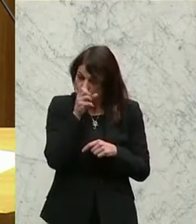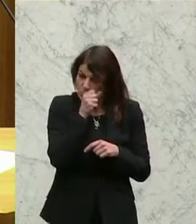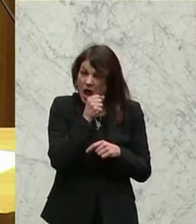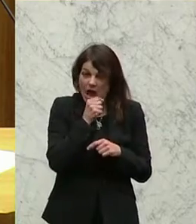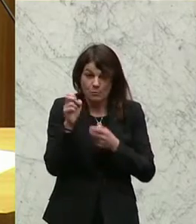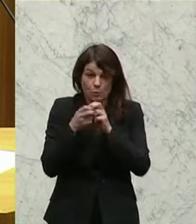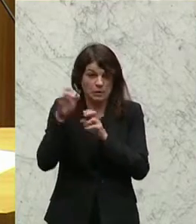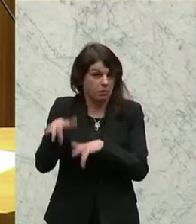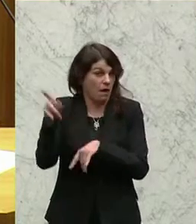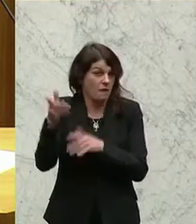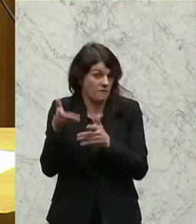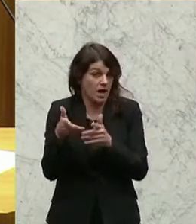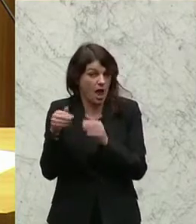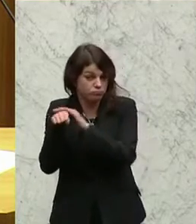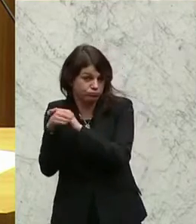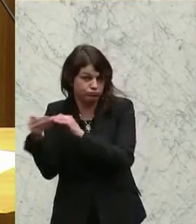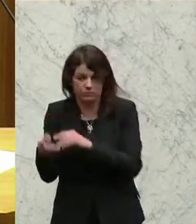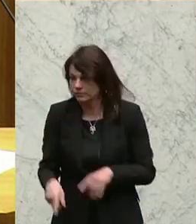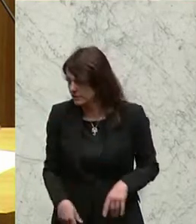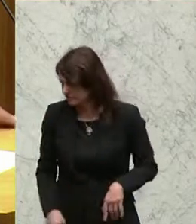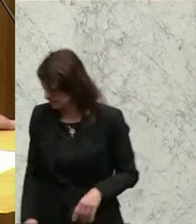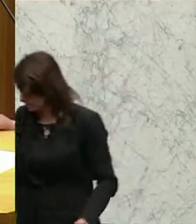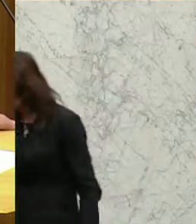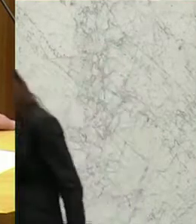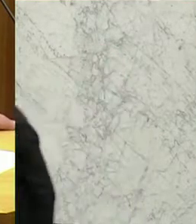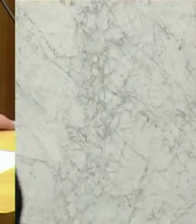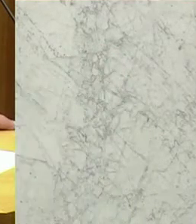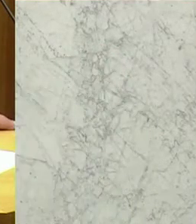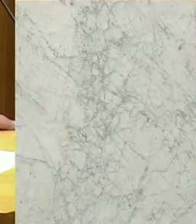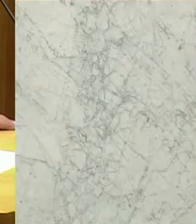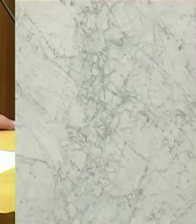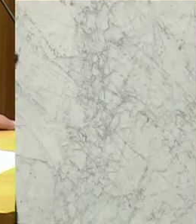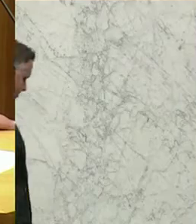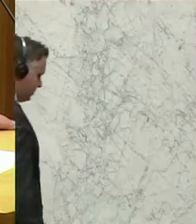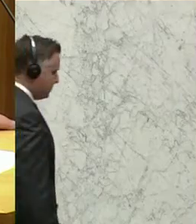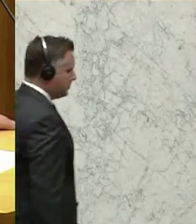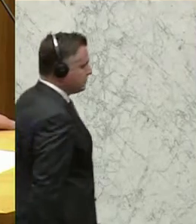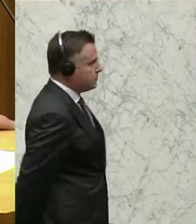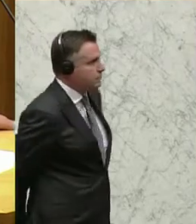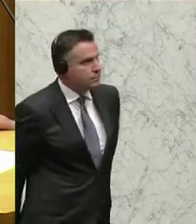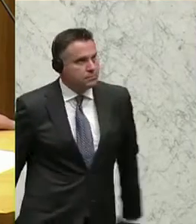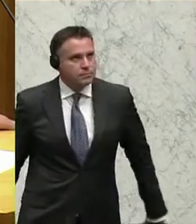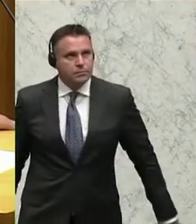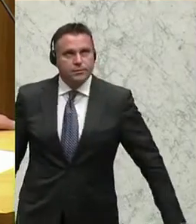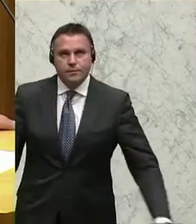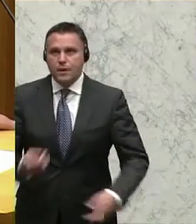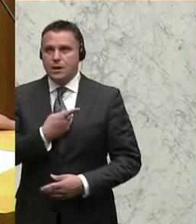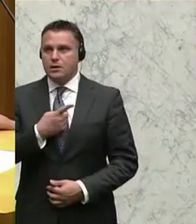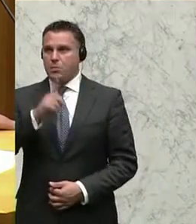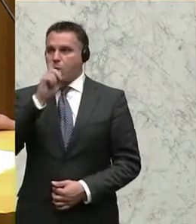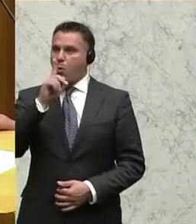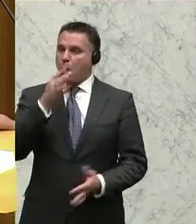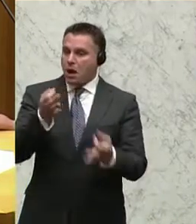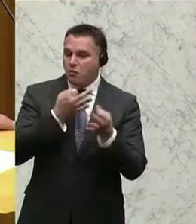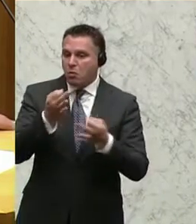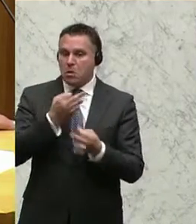auch stattfindet. Ja? Wenn man sich diesbezüglich informiert und versucht zu informieren, dann weiß man, dass es da nur gewisse Stunden gibt,